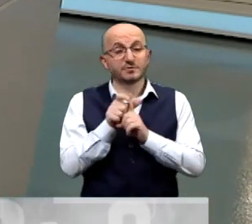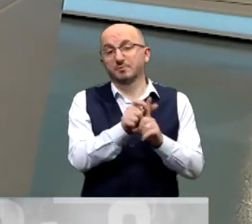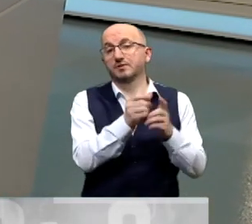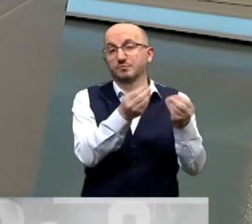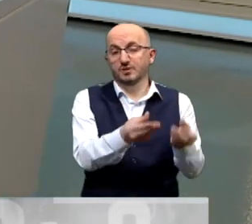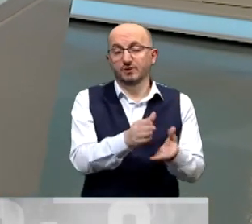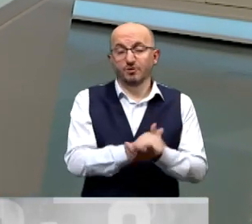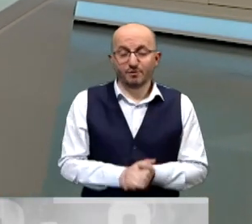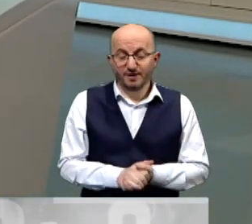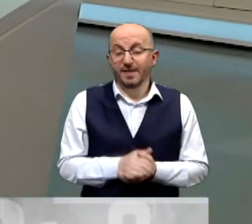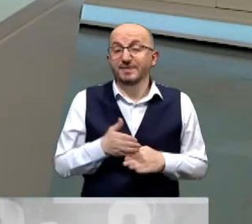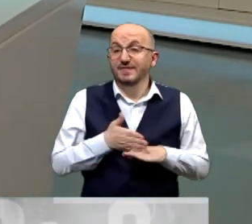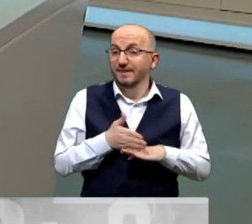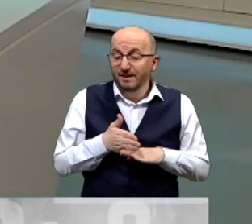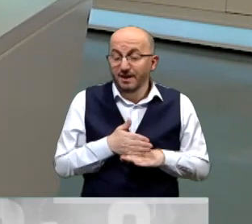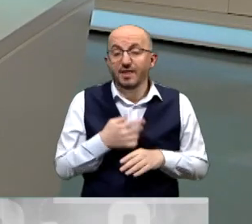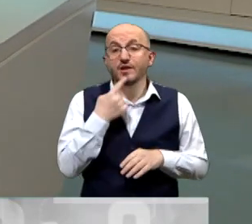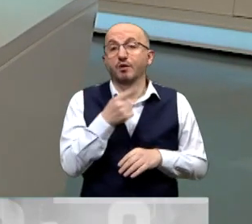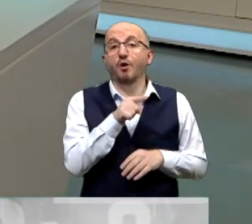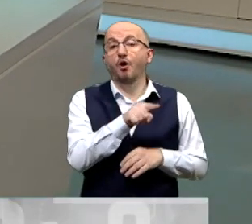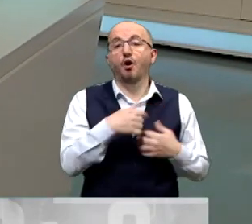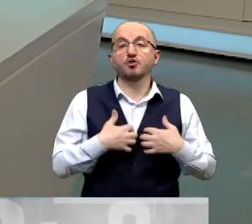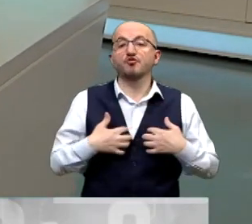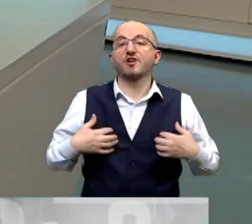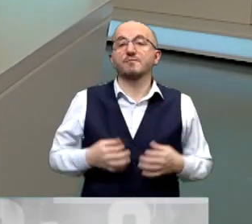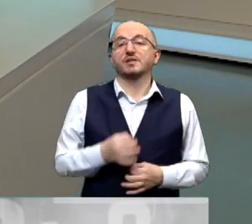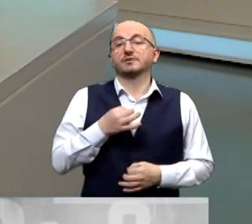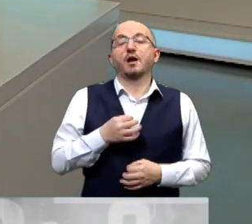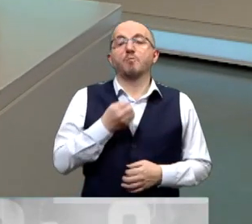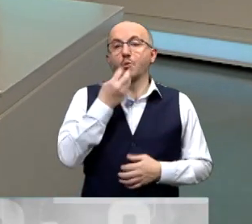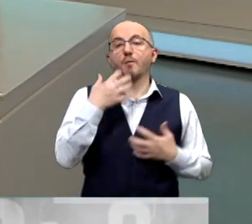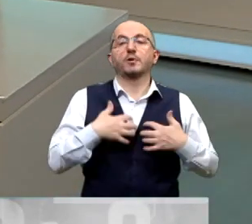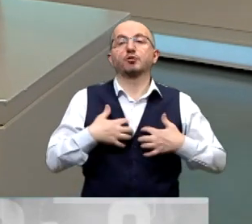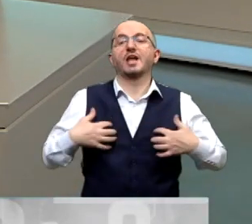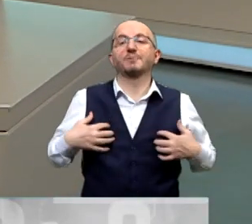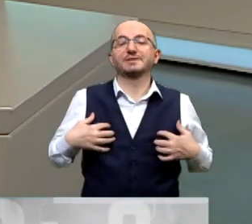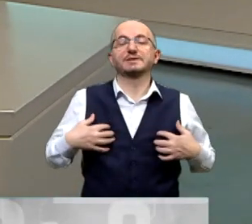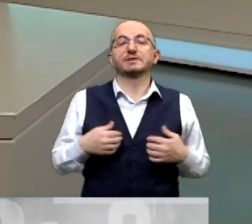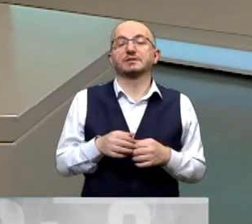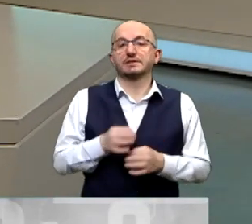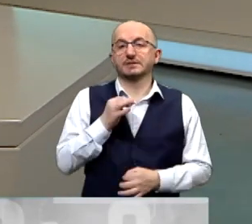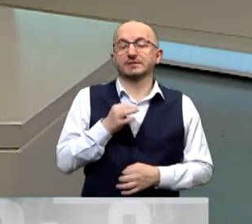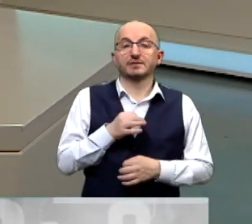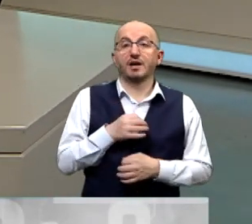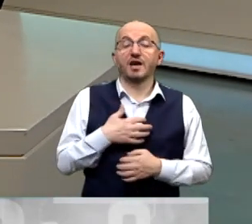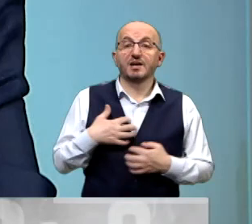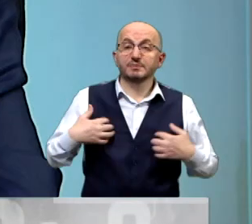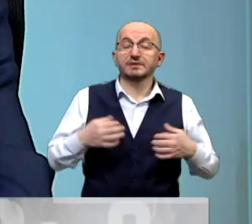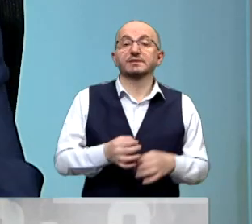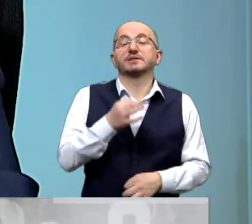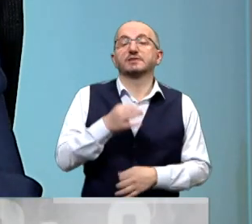bırakıyorlar niye diyorlar ki o güvenilirdir muhammedül Emin güvenilir insan Emin